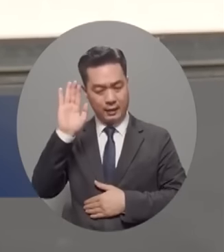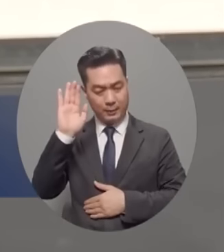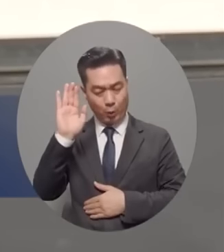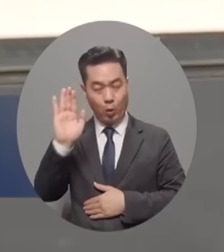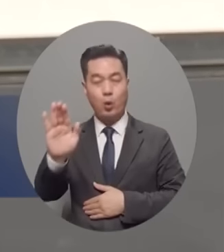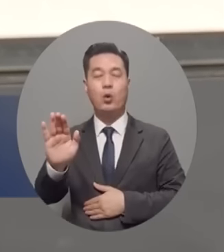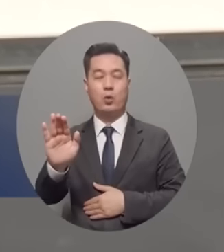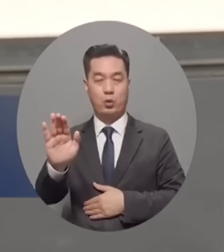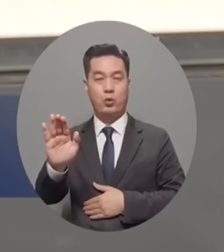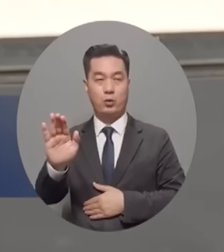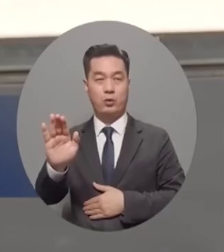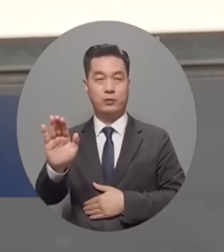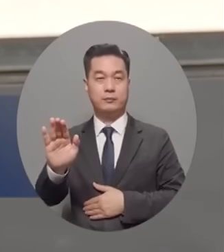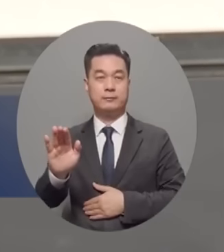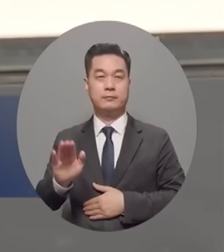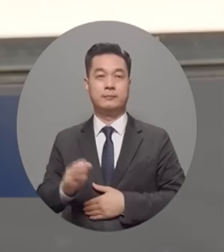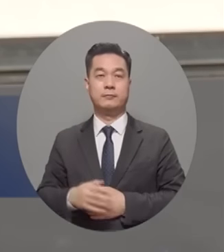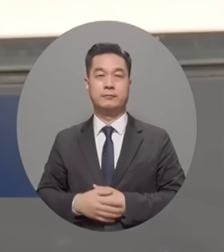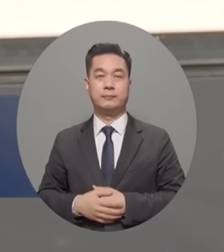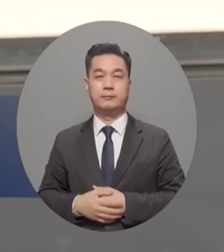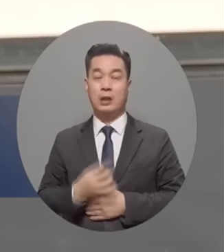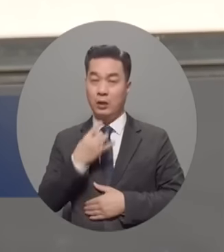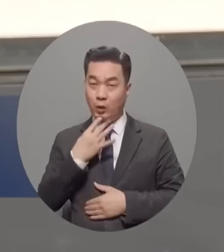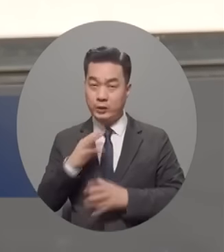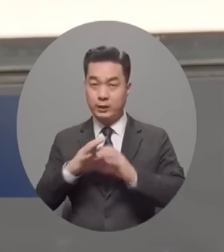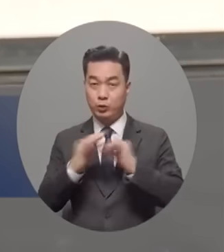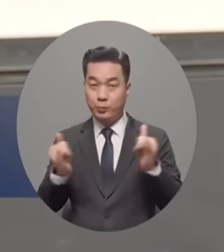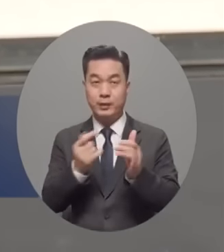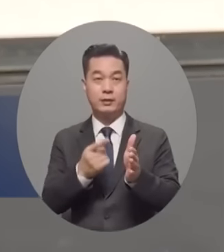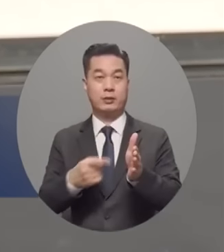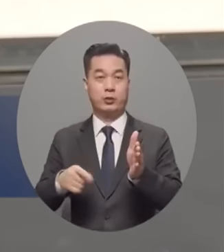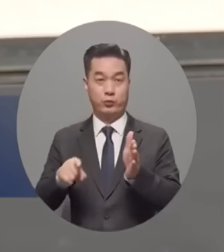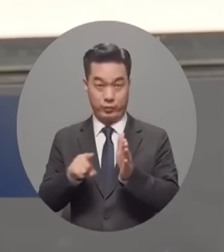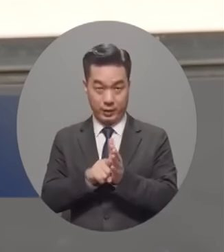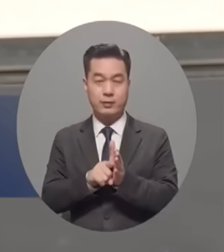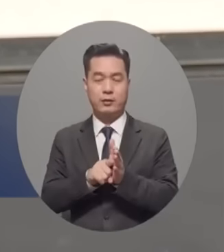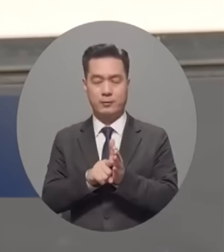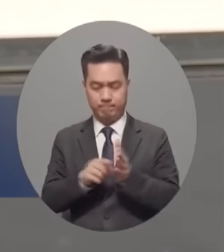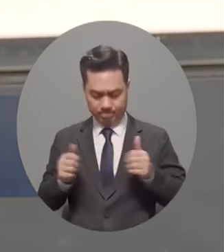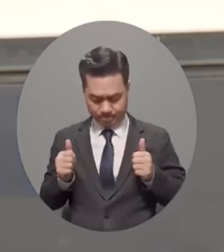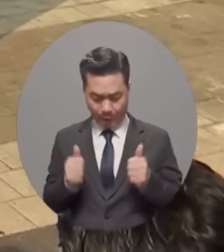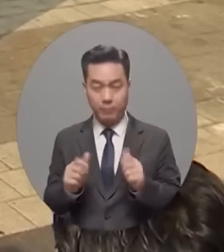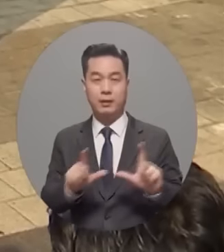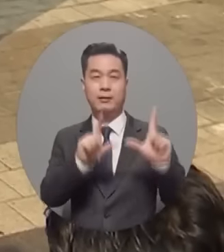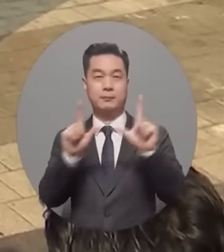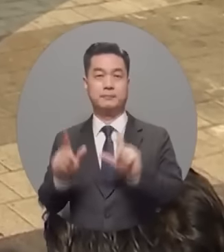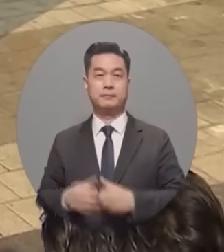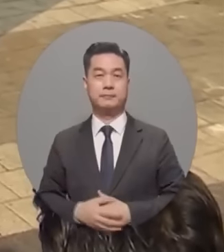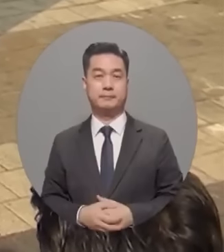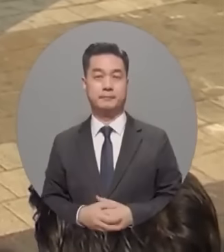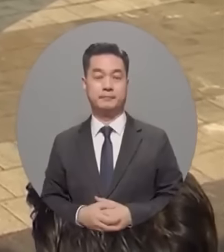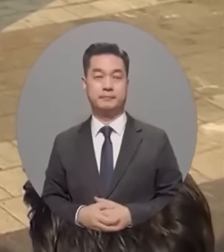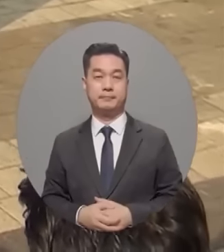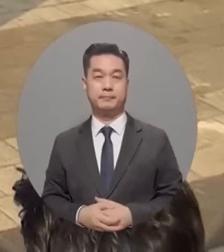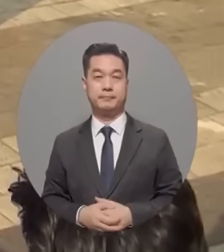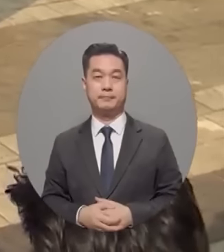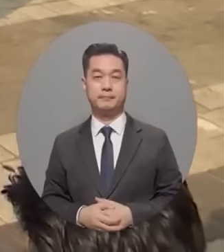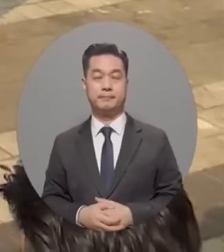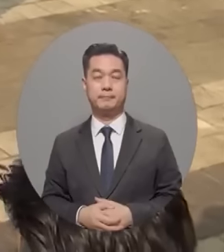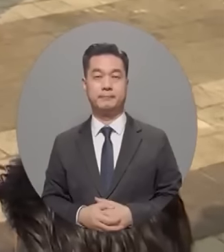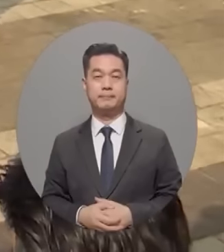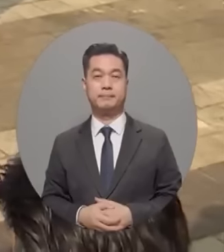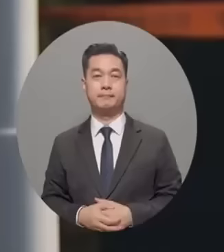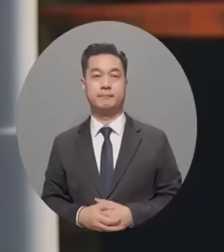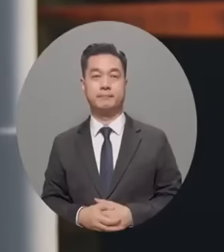앞으로 남은 생도 오로지 국민들을 위해서만 살겠습니다. 절망을 잉태하는